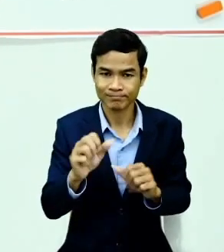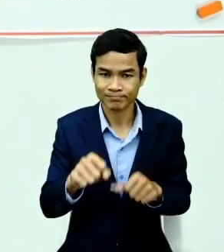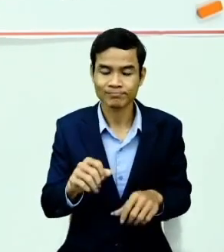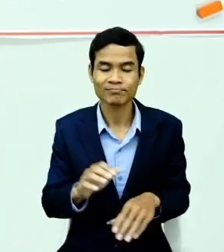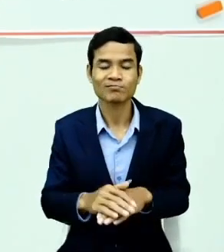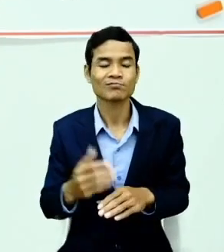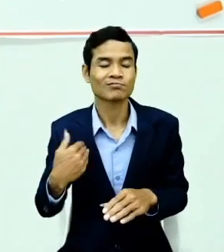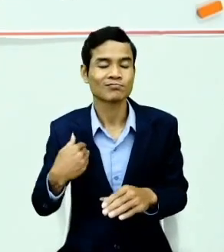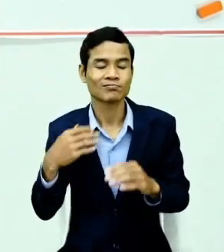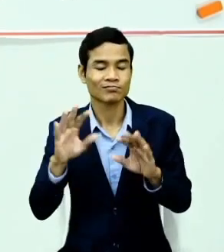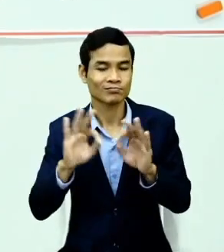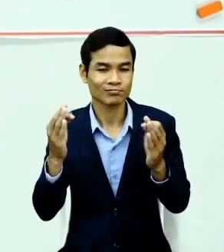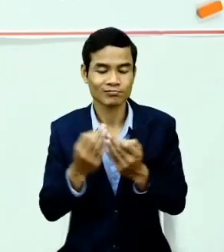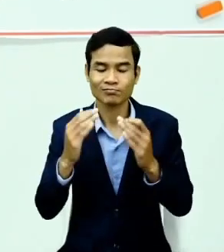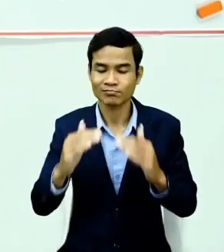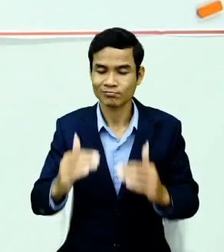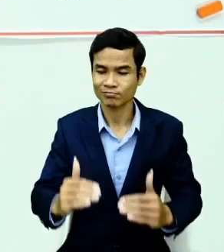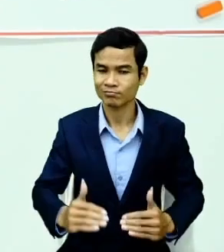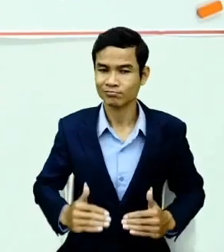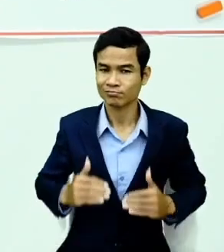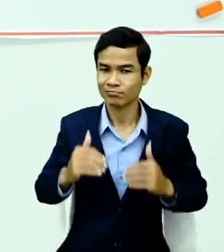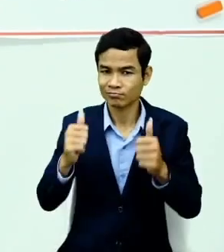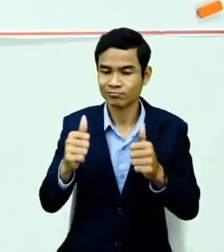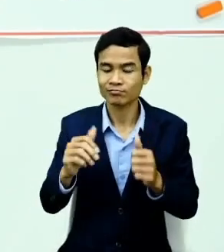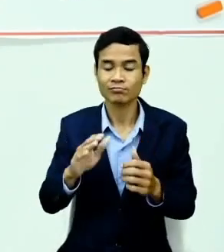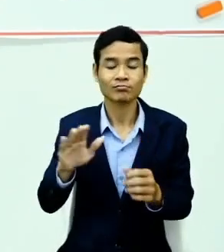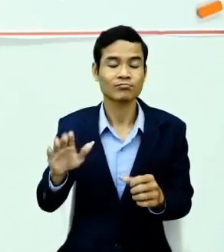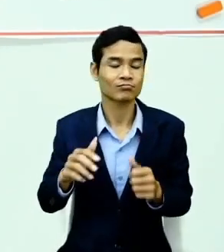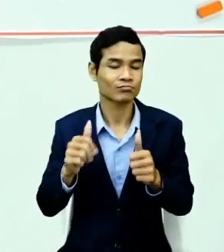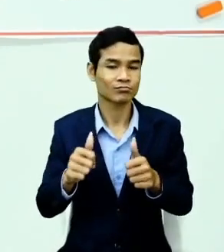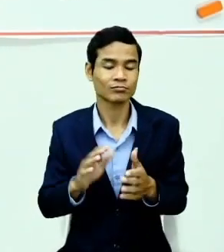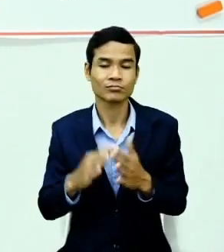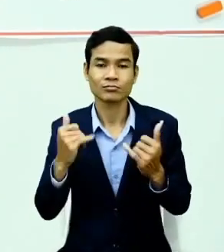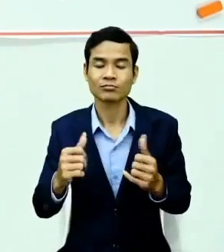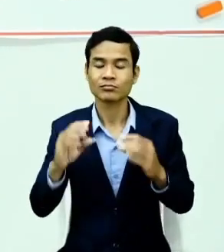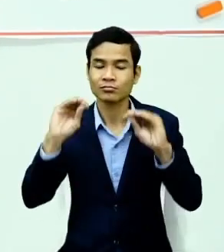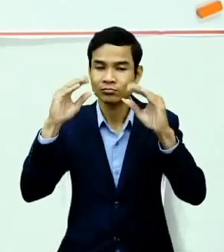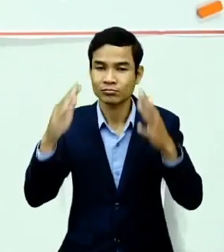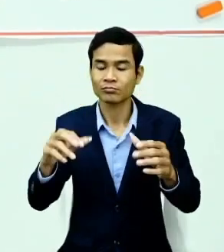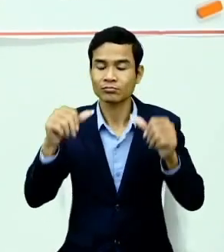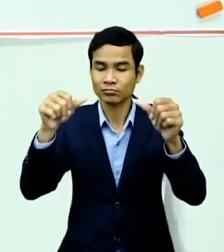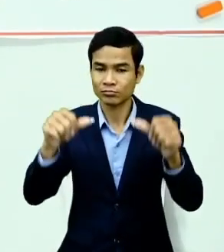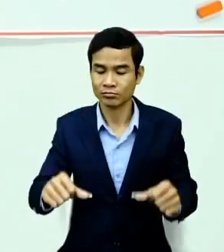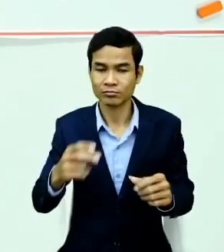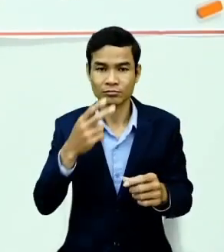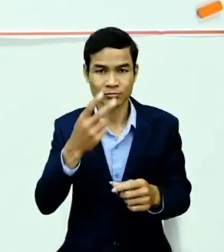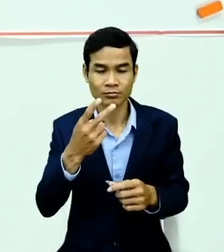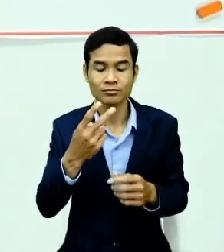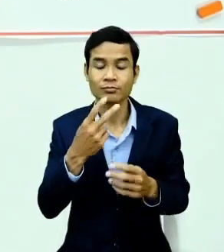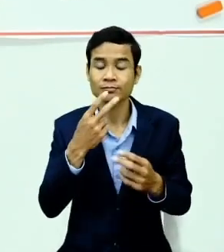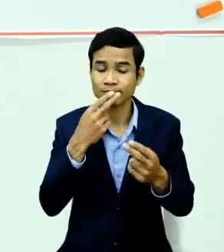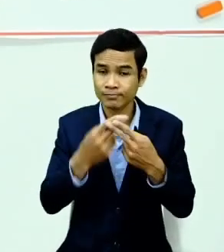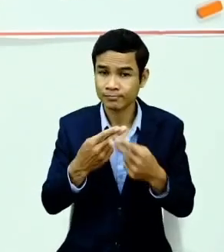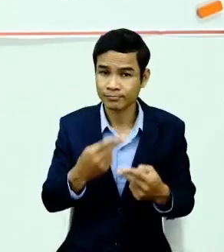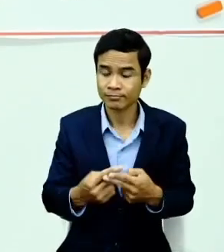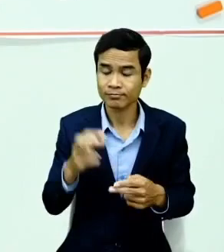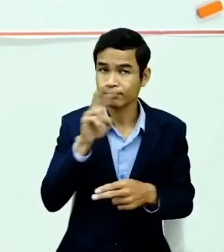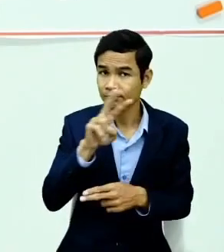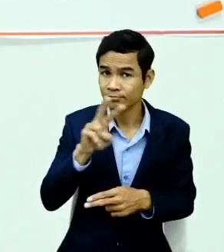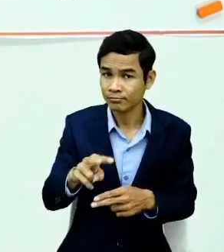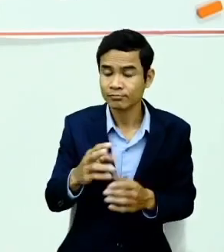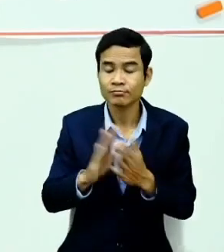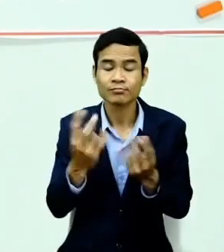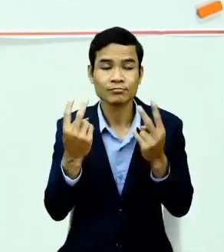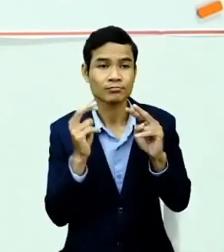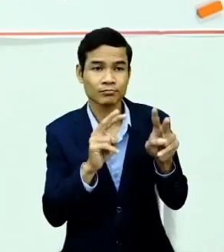cô là con nế tại lấy nè cô nâng bằng hai chấm lại trả dương một an chấm lại hai dương tiêm tôi chấm môi nè tập bọt dương thắt ta